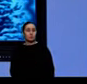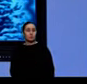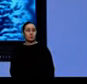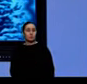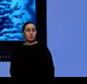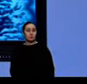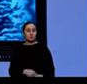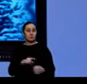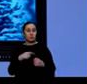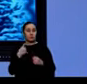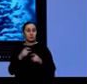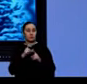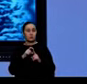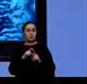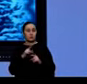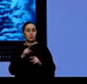Keyingi so'z